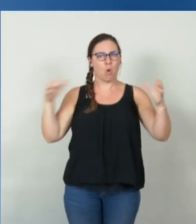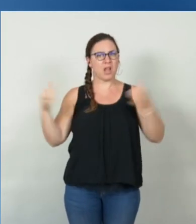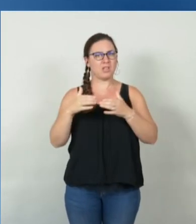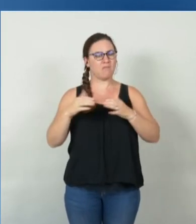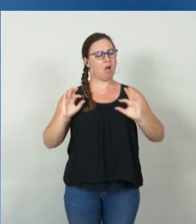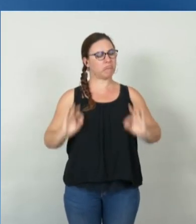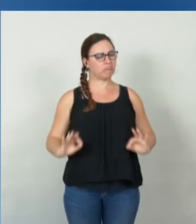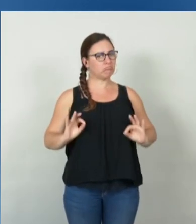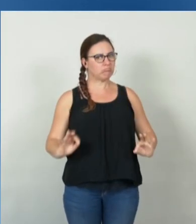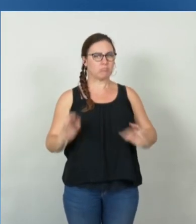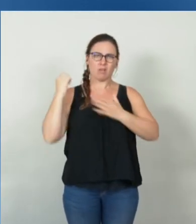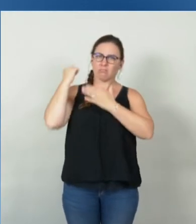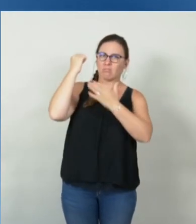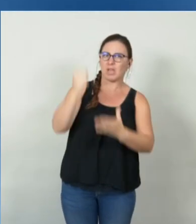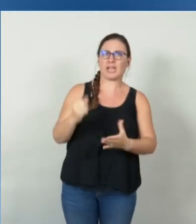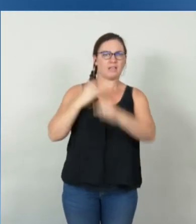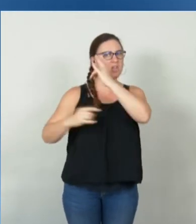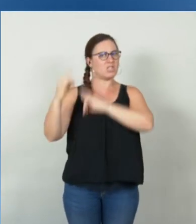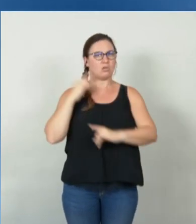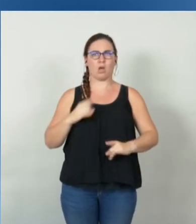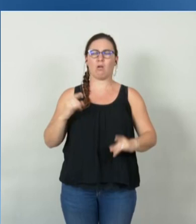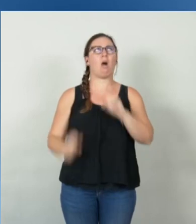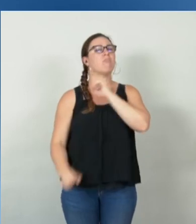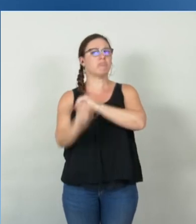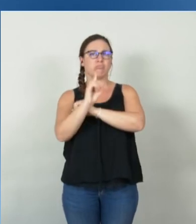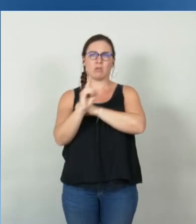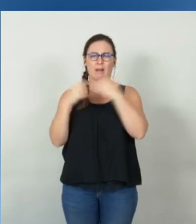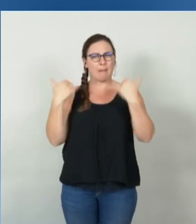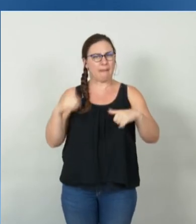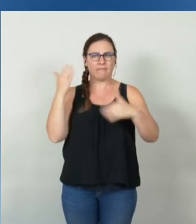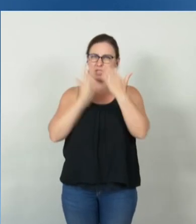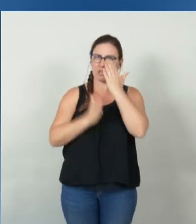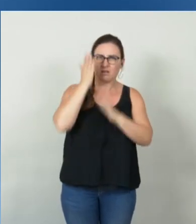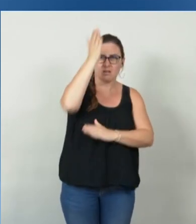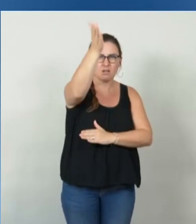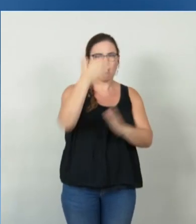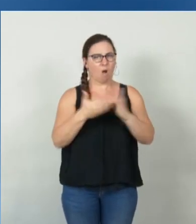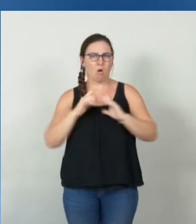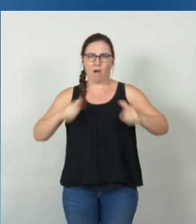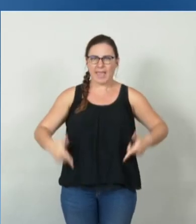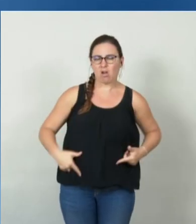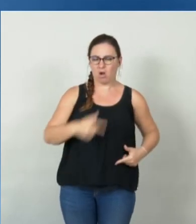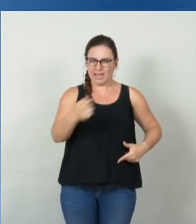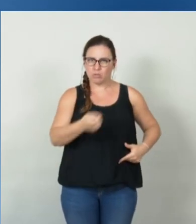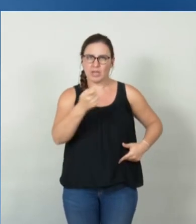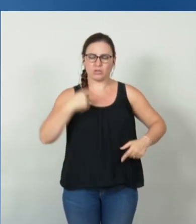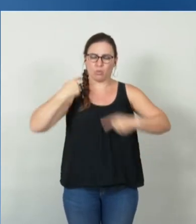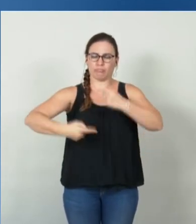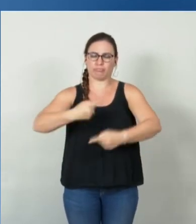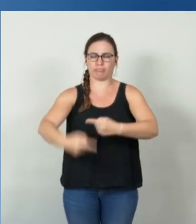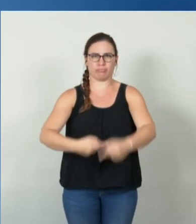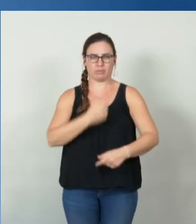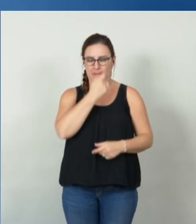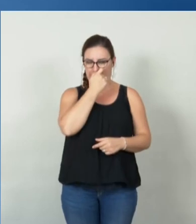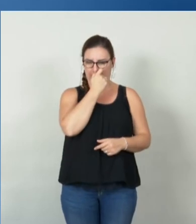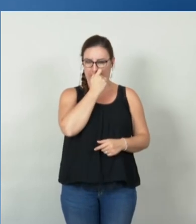cet héritage historique remarquable qui perdurera dans l'éducation future de nos jeunes générations comment ne pas vous